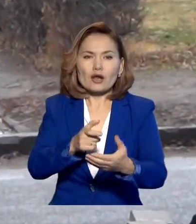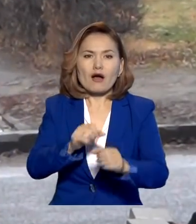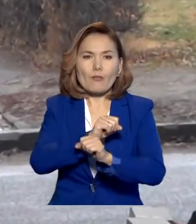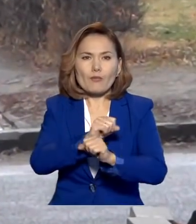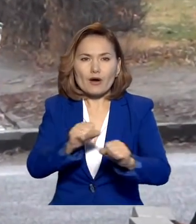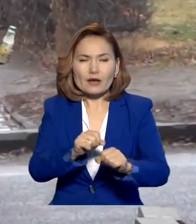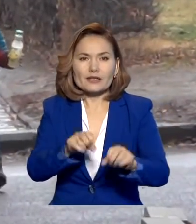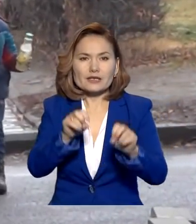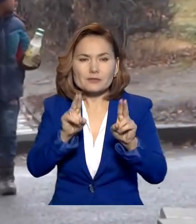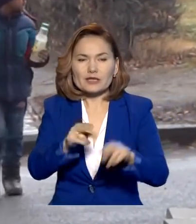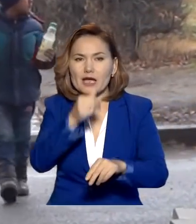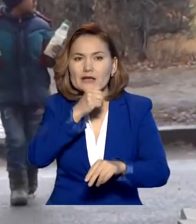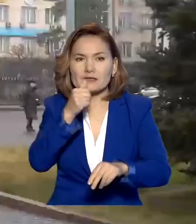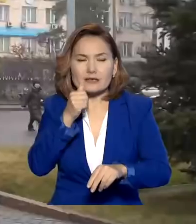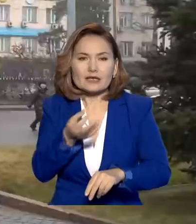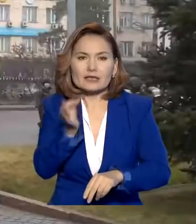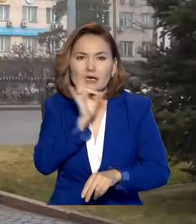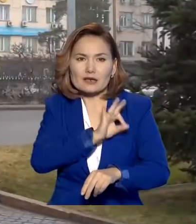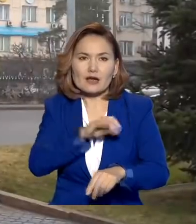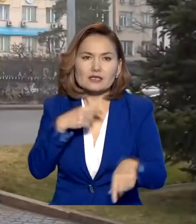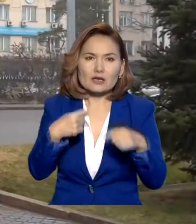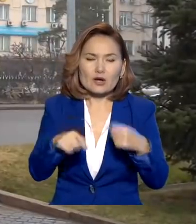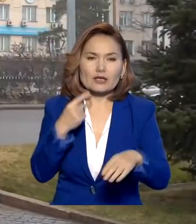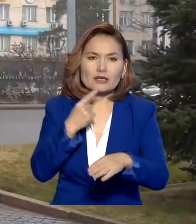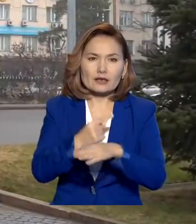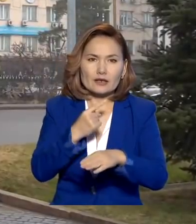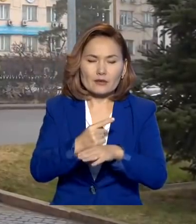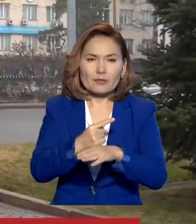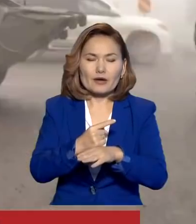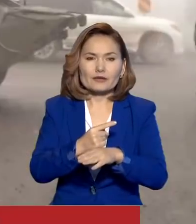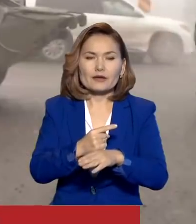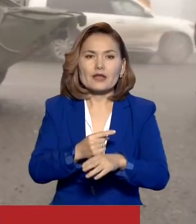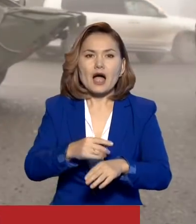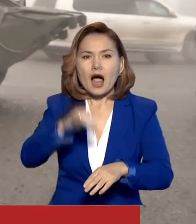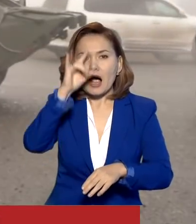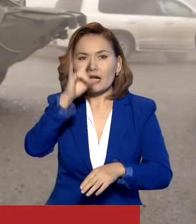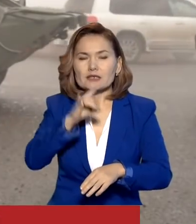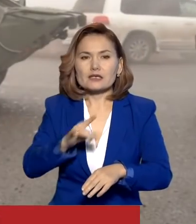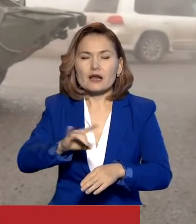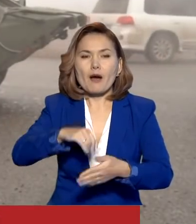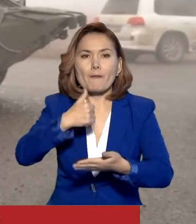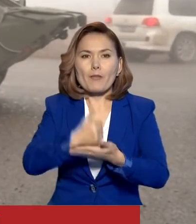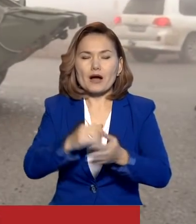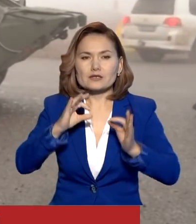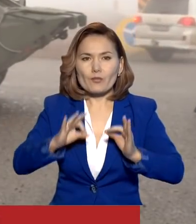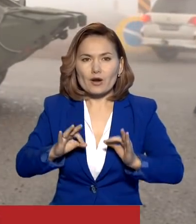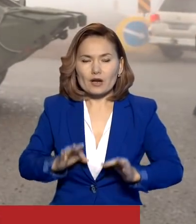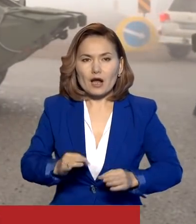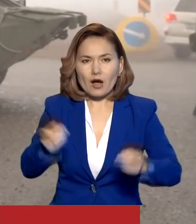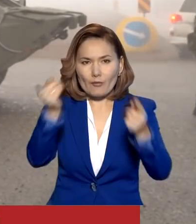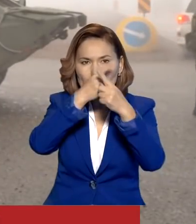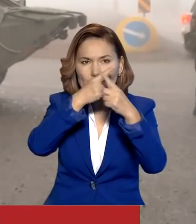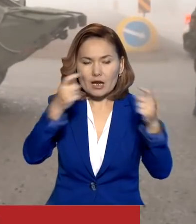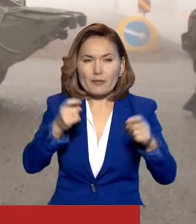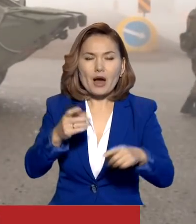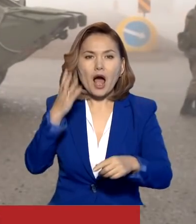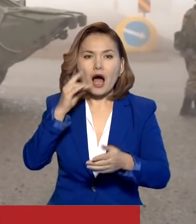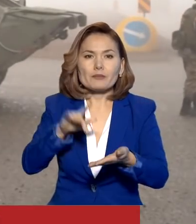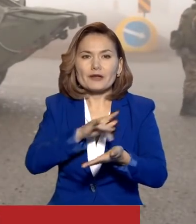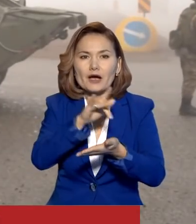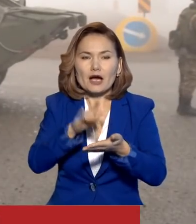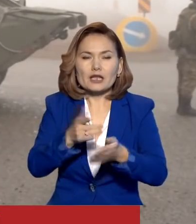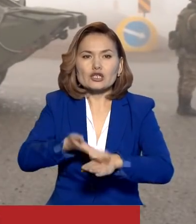заттар мен арнаулы құралдарды сатуға тыйым салынады. Айта кету керек, Қазақстан Республикасының бас прокуроры Алматы облысындағы төтенше жағдай